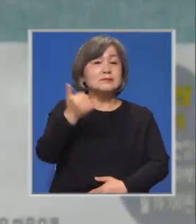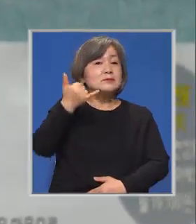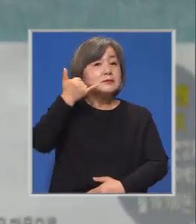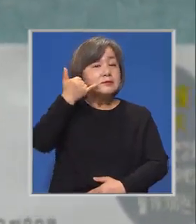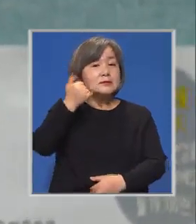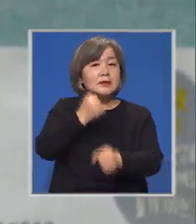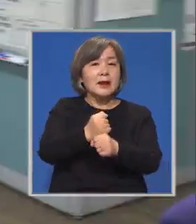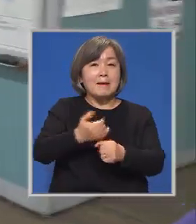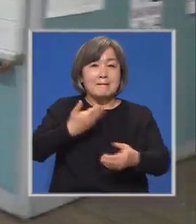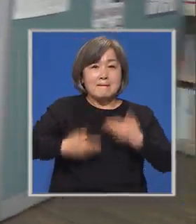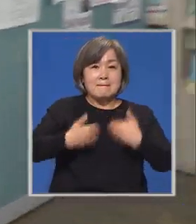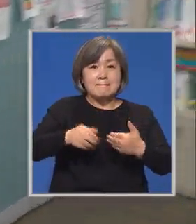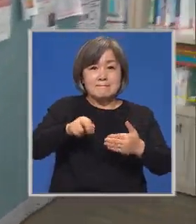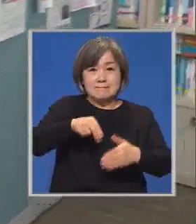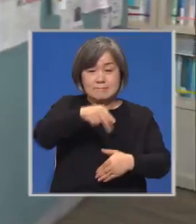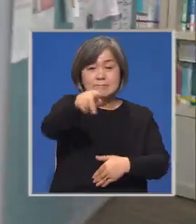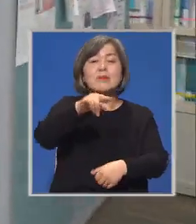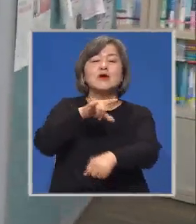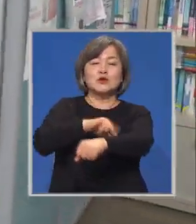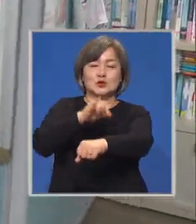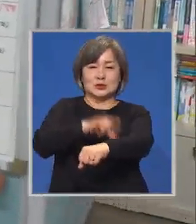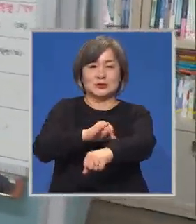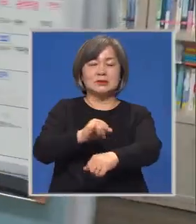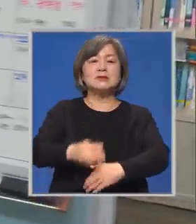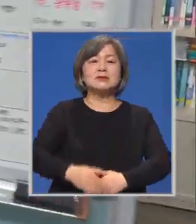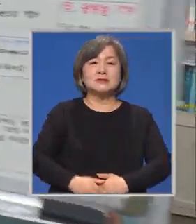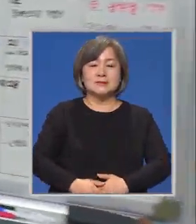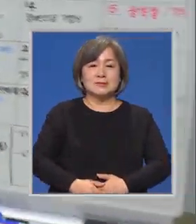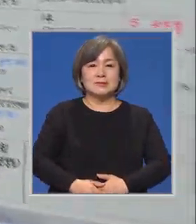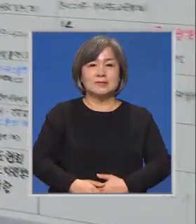전화벨 소리에 바쁘게 걸음을 옮기는 윤희 씨.